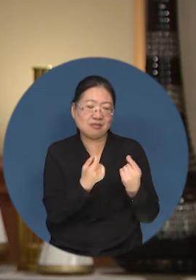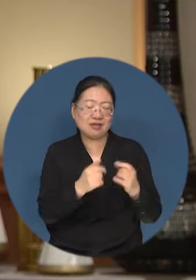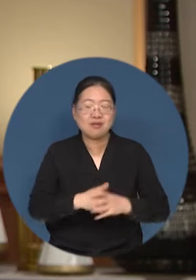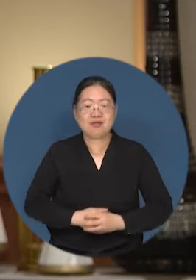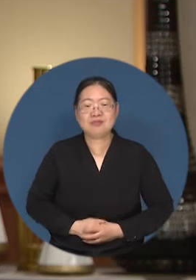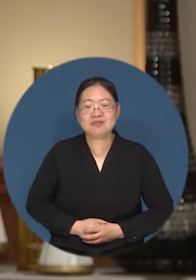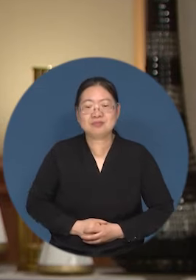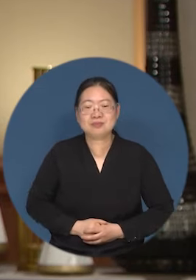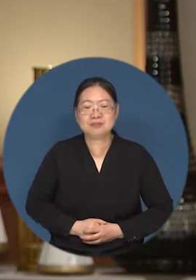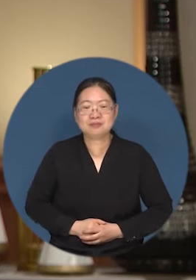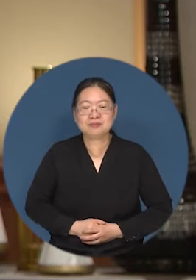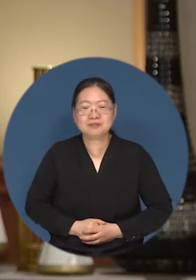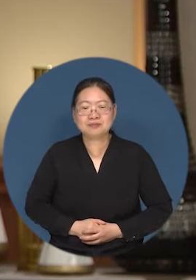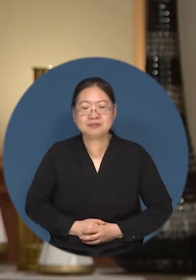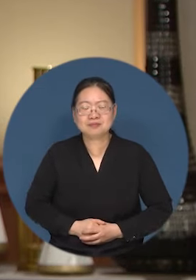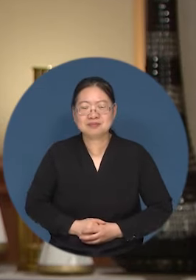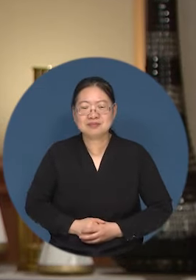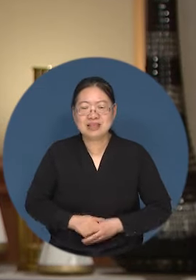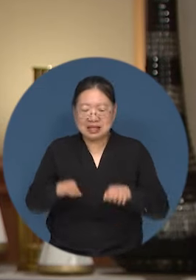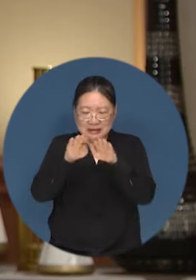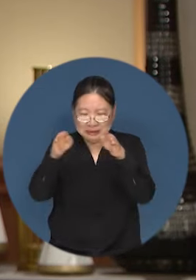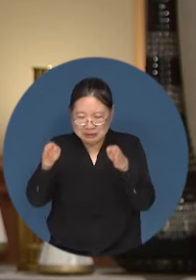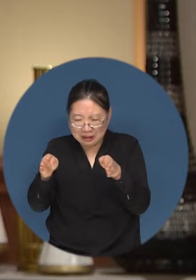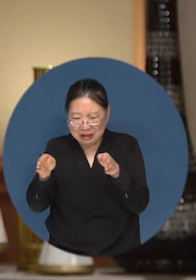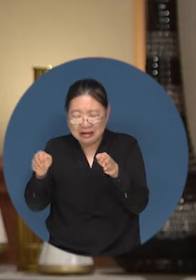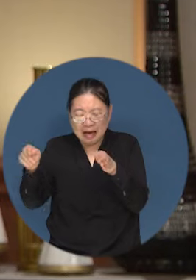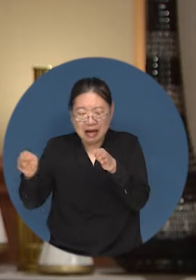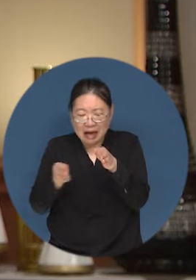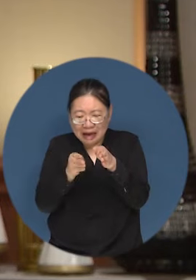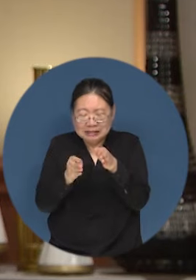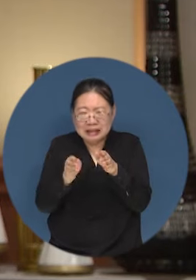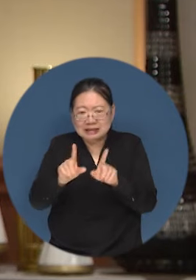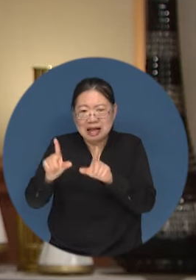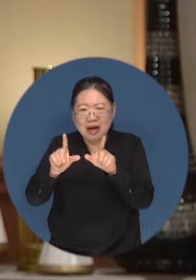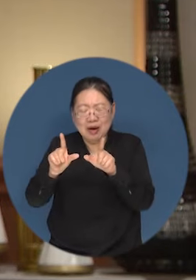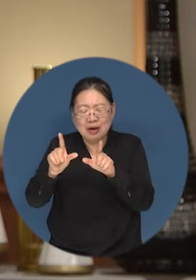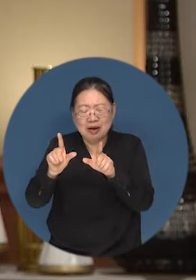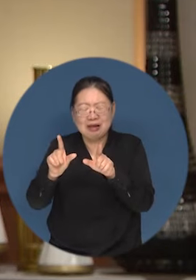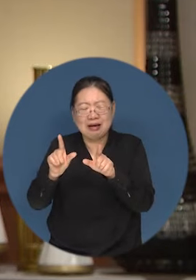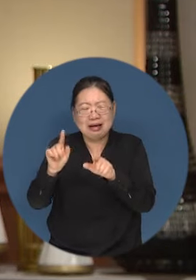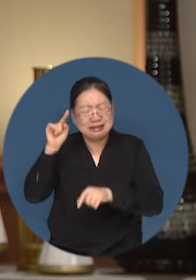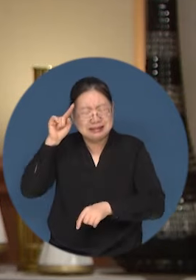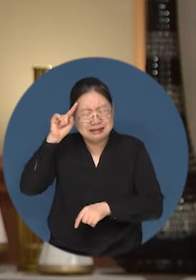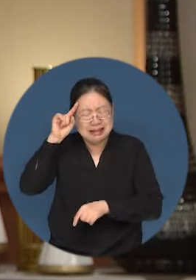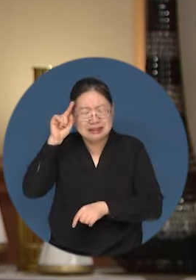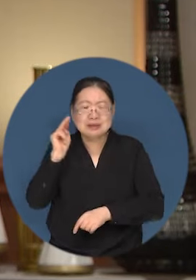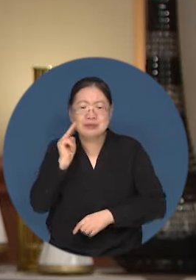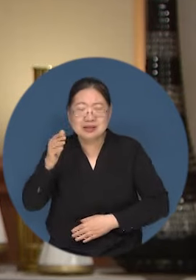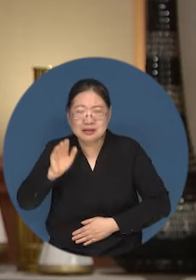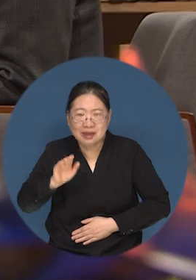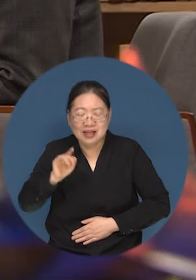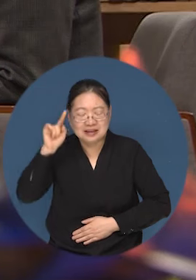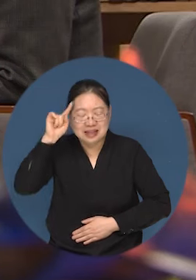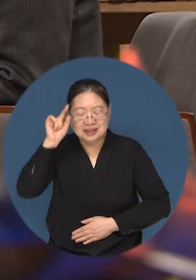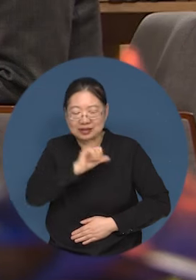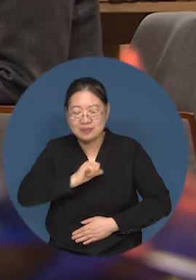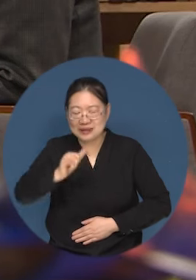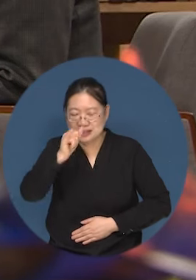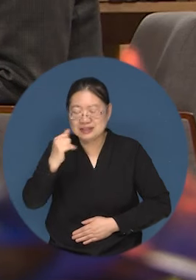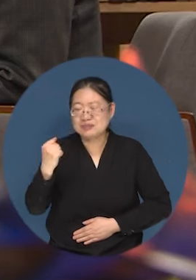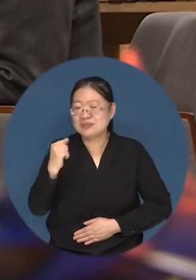수족관 안에서 스트레스가 엄청나죠. 그런데 그 스트레스를 참을 수 있는 내성을 또 가지고 있어서 네. 그래도